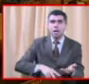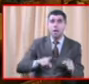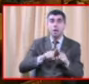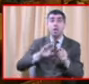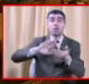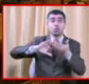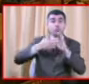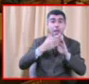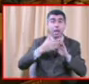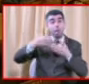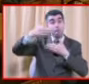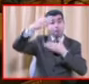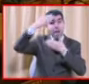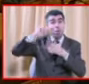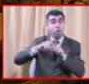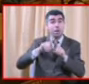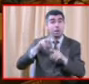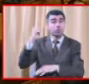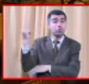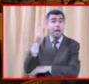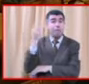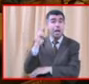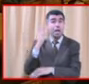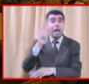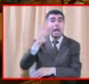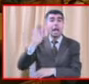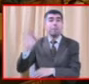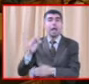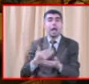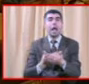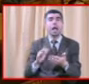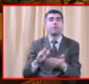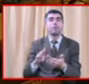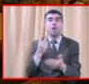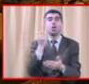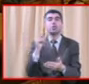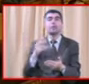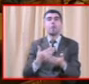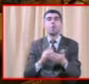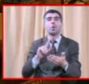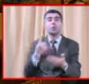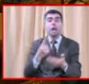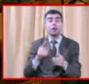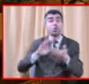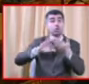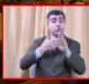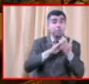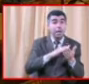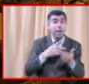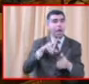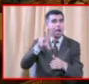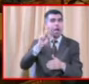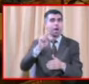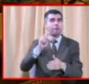المغربية يتجاوز عدد الطلبة ديالها 40,000، عند الميزانية ديالها هي 20 مليون ديال الدرهم. وهذه جمعية كتعرفيها جيدا السيدة